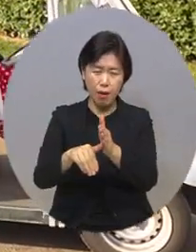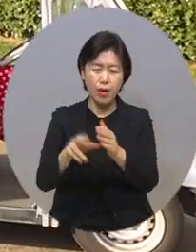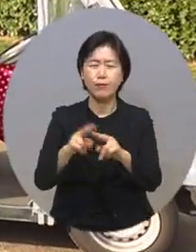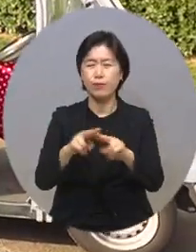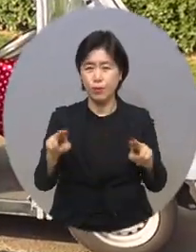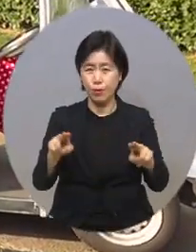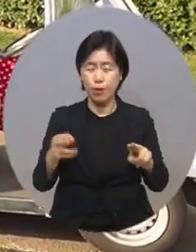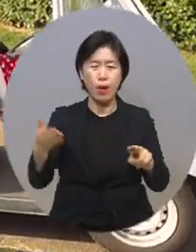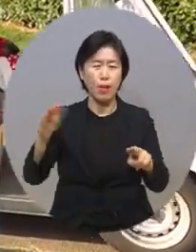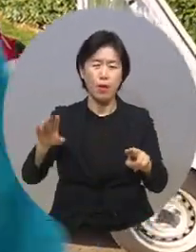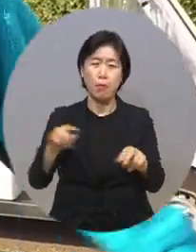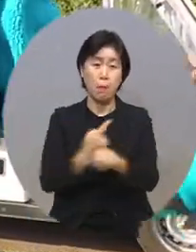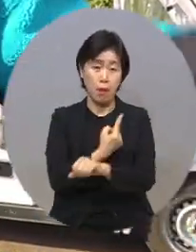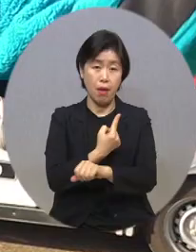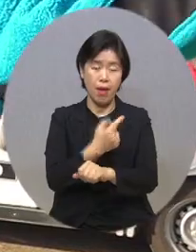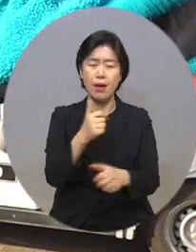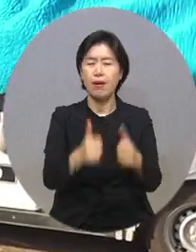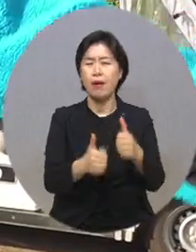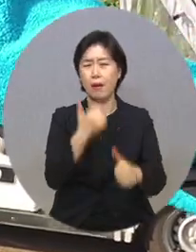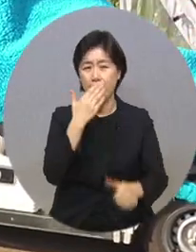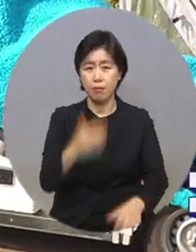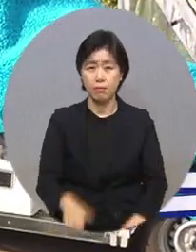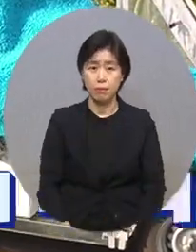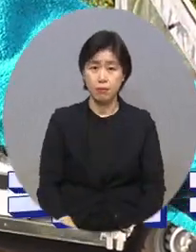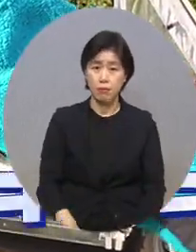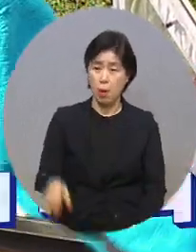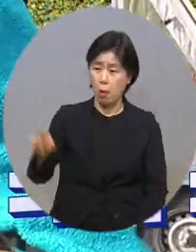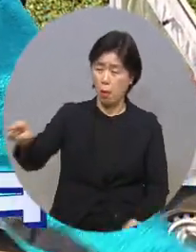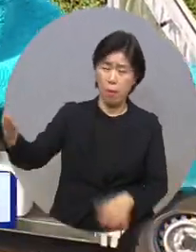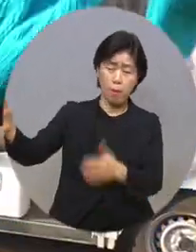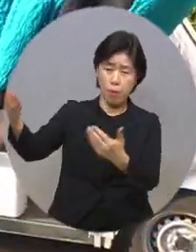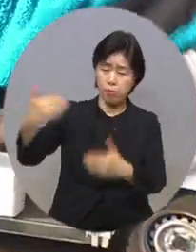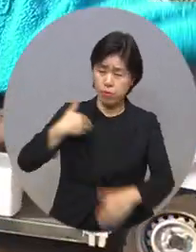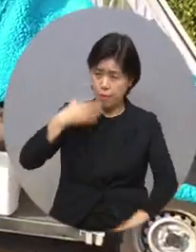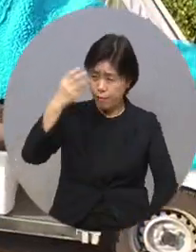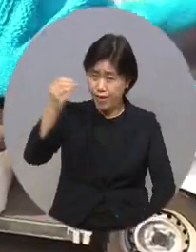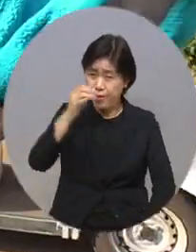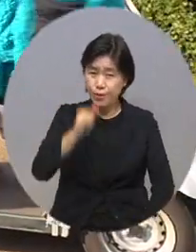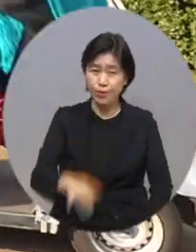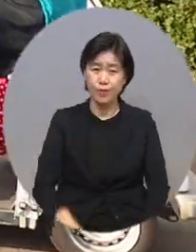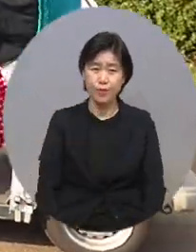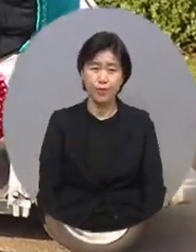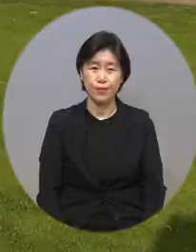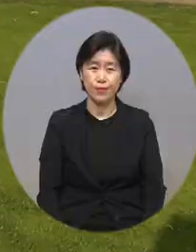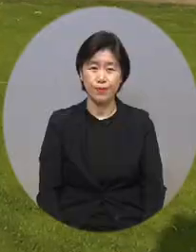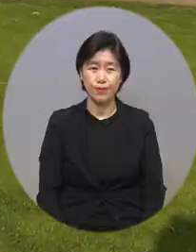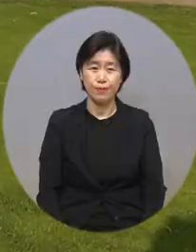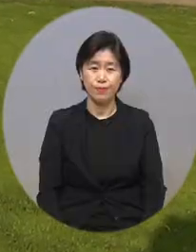시합을 하는 게 있습니다. 아까 전에 저 날아갔었거든요. 아 날아갔어요? 저쪽 보다 갔다가 지금 왔는데